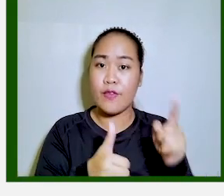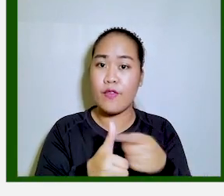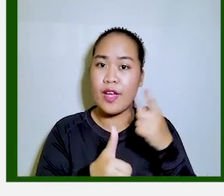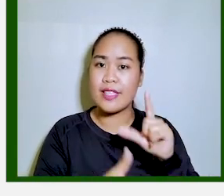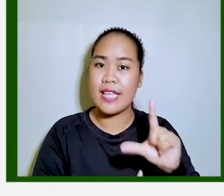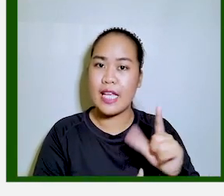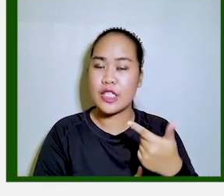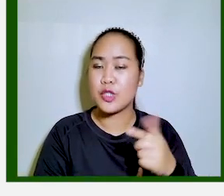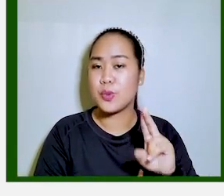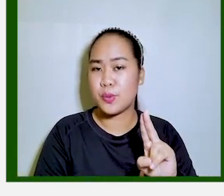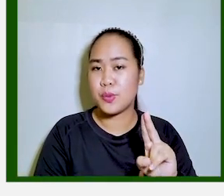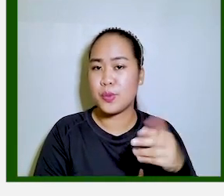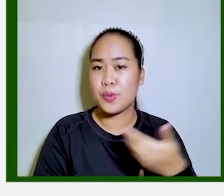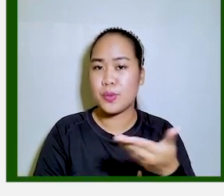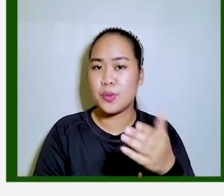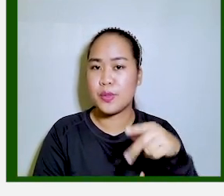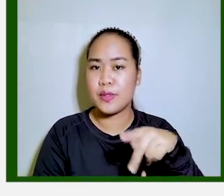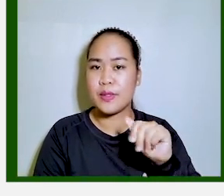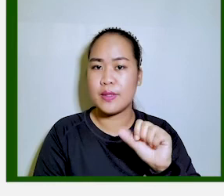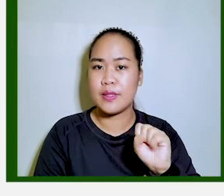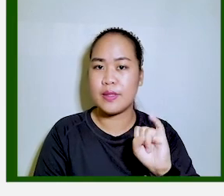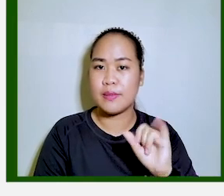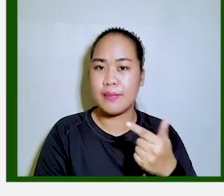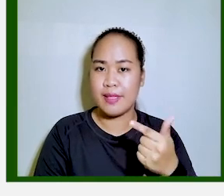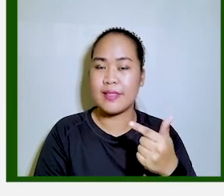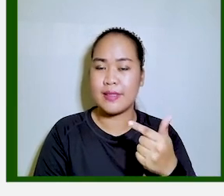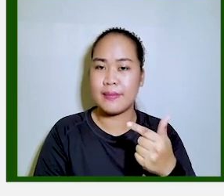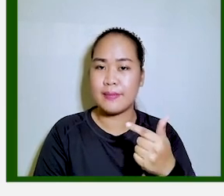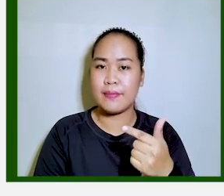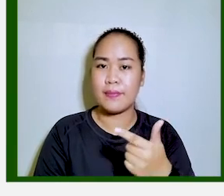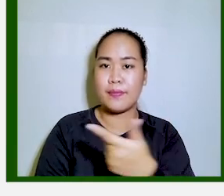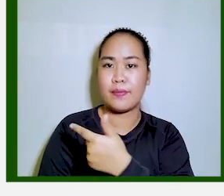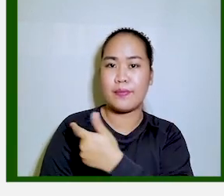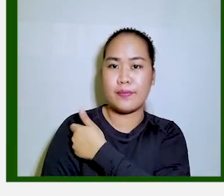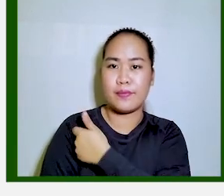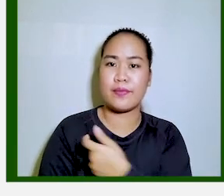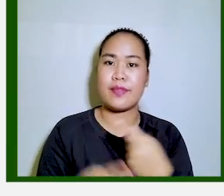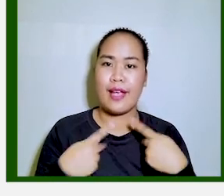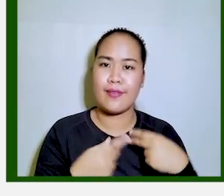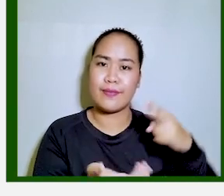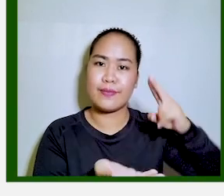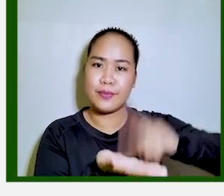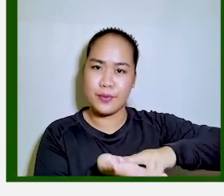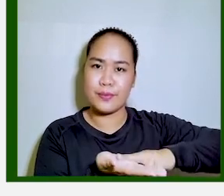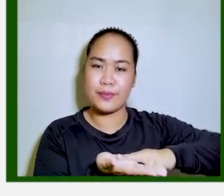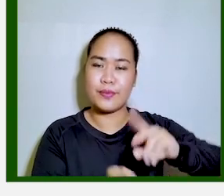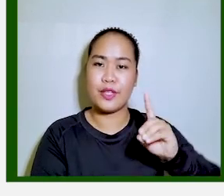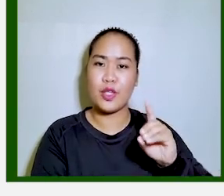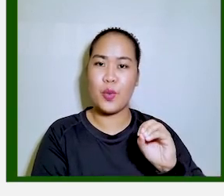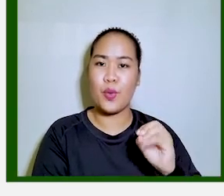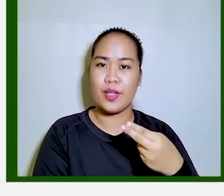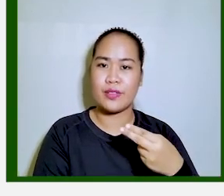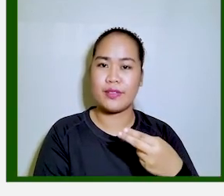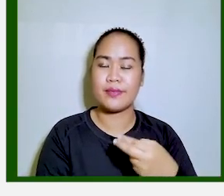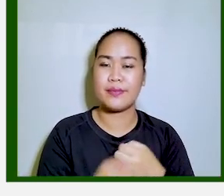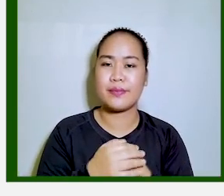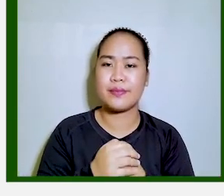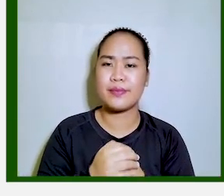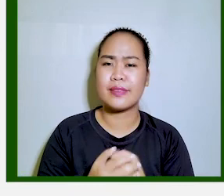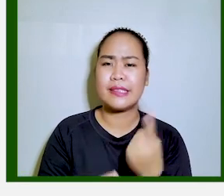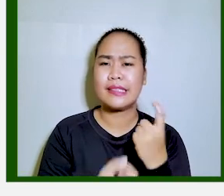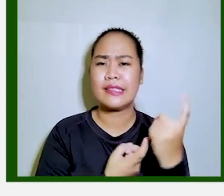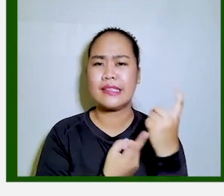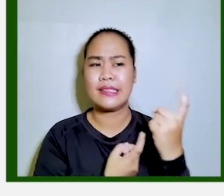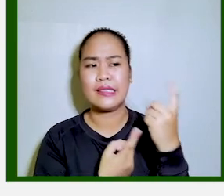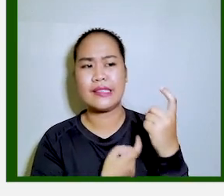an approved vaccination plan no, by the Department of Health. So again, no, sa mga nagtatanong po, di ba, ano ho ba ang balak